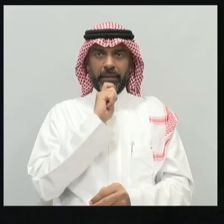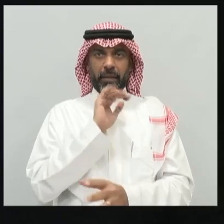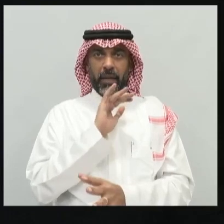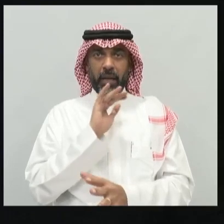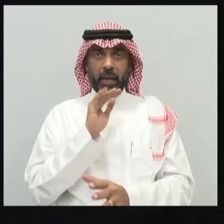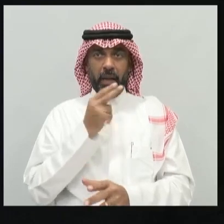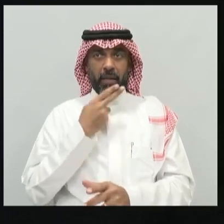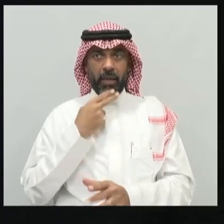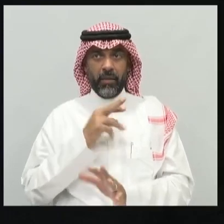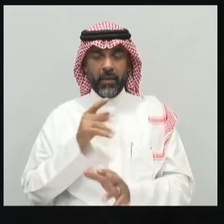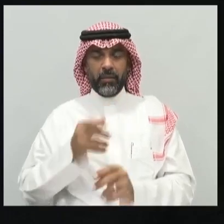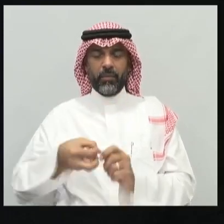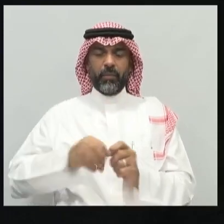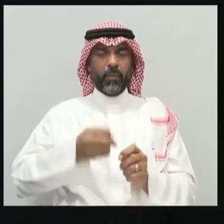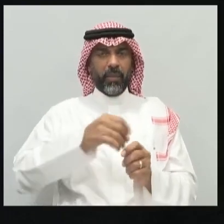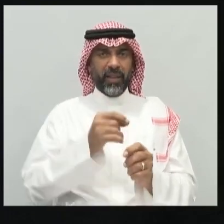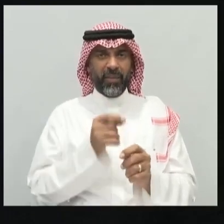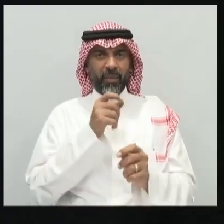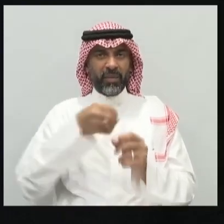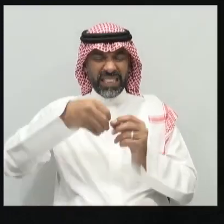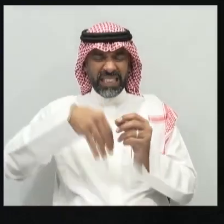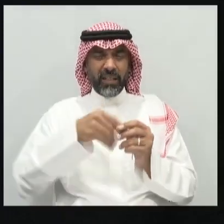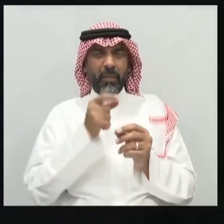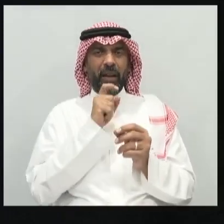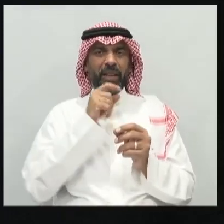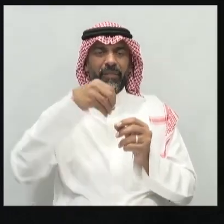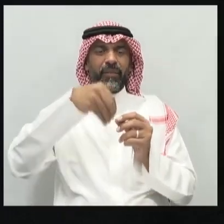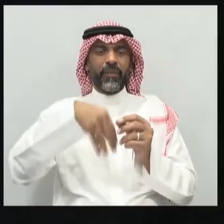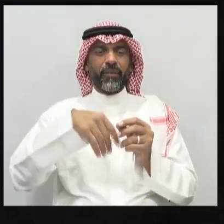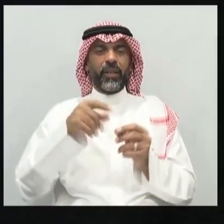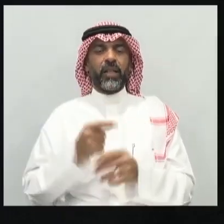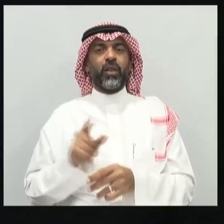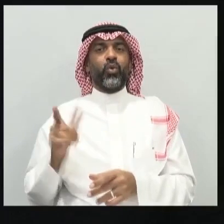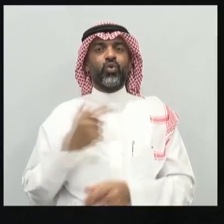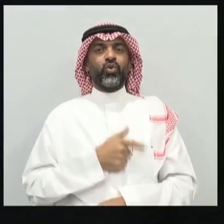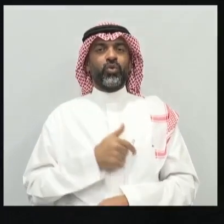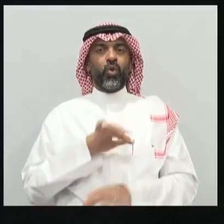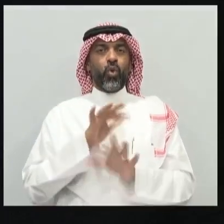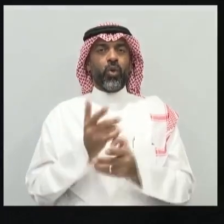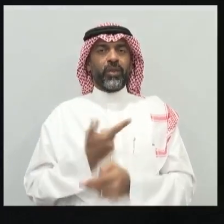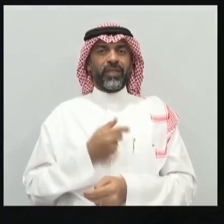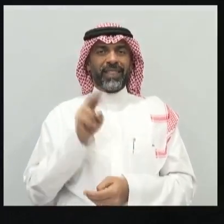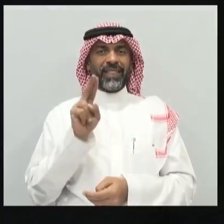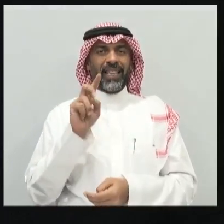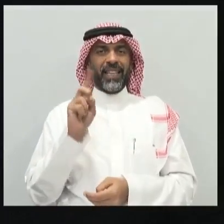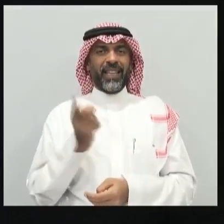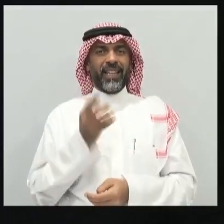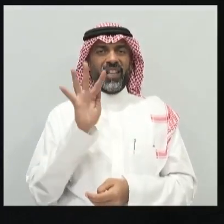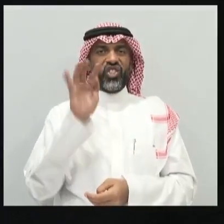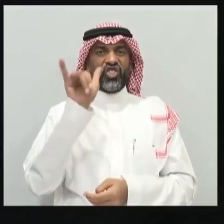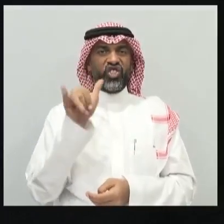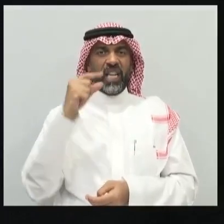ونستخدمه وقت الحاجه اذا استخدمناه وقت الحاجه نقوله ترشيد